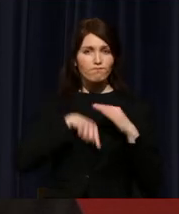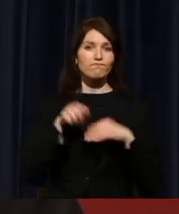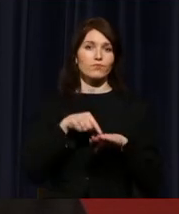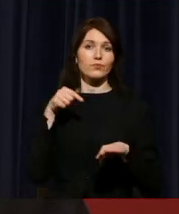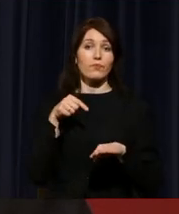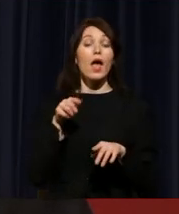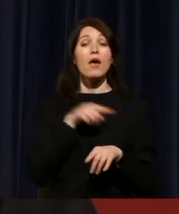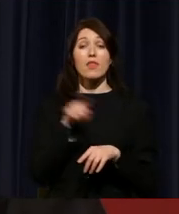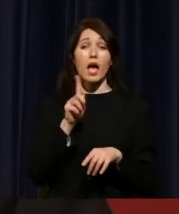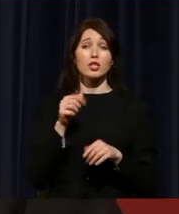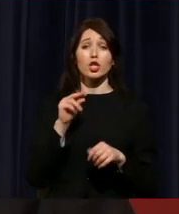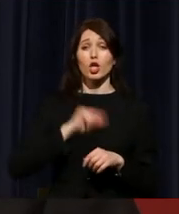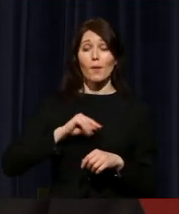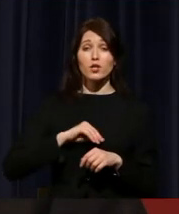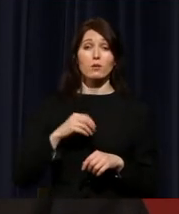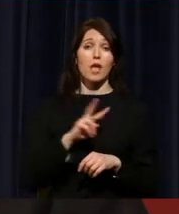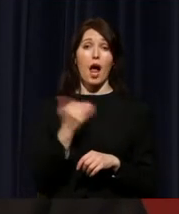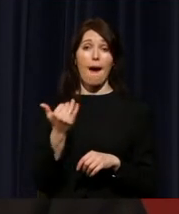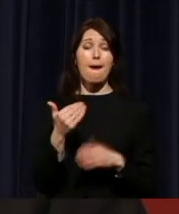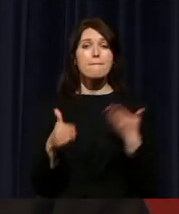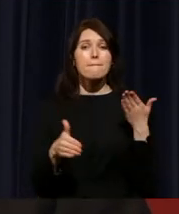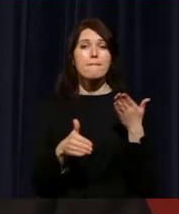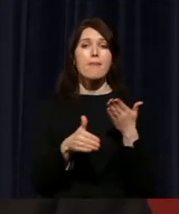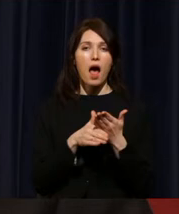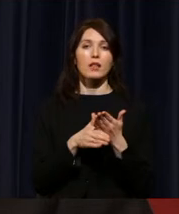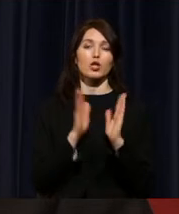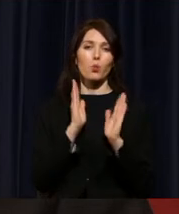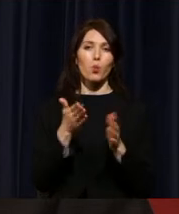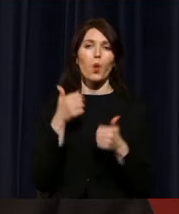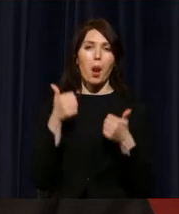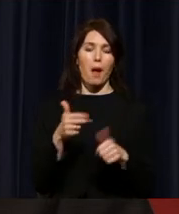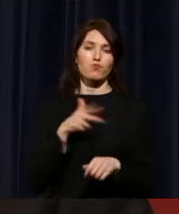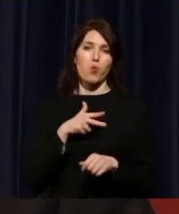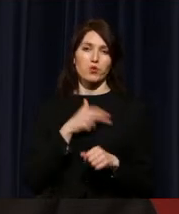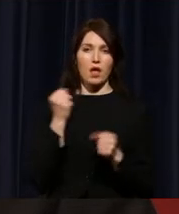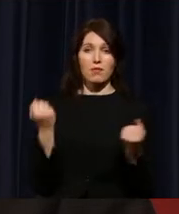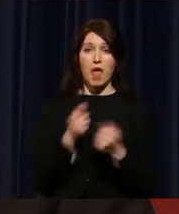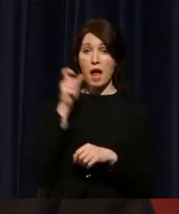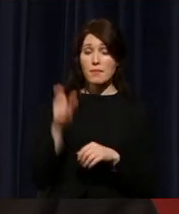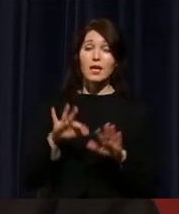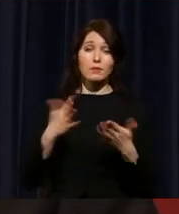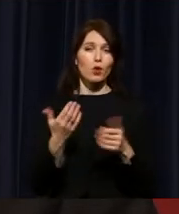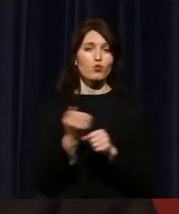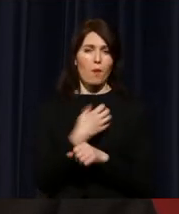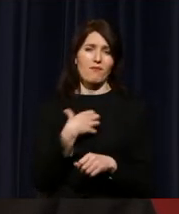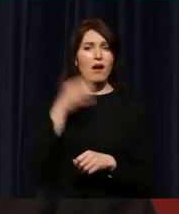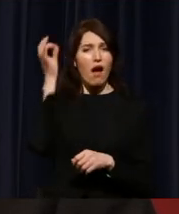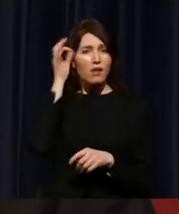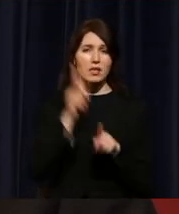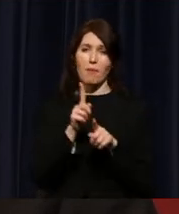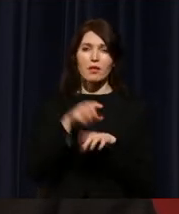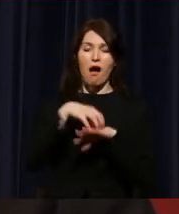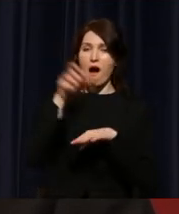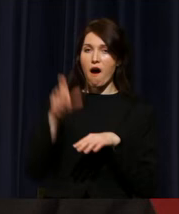ir īpašības, kurām ir visdrīzāk tās palīdzēs būt labam sociālam darbiniekam, tomēr jāatcerās, ka es domāju, līdzīgi kā